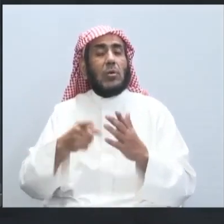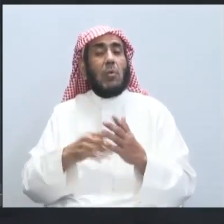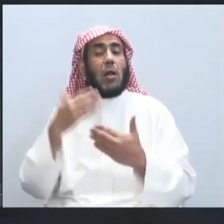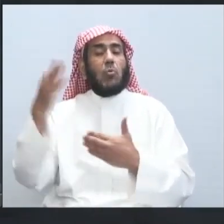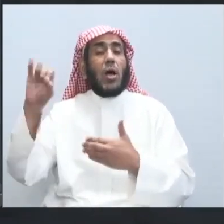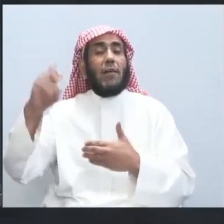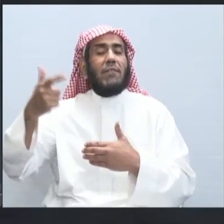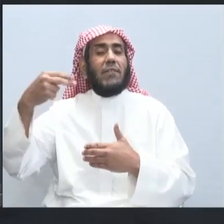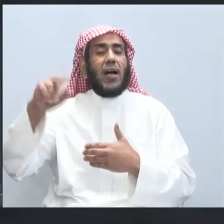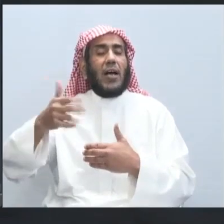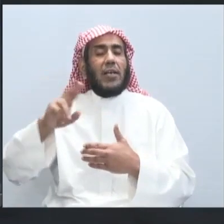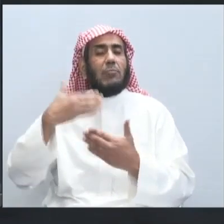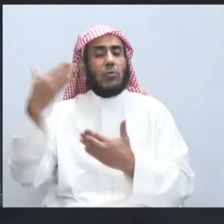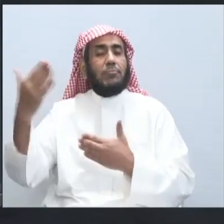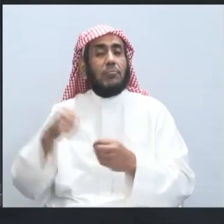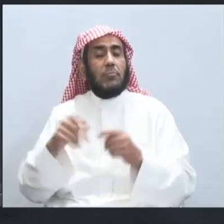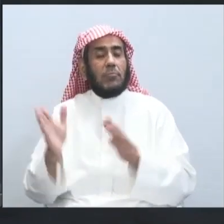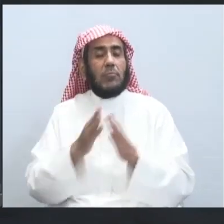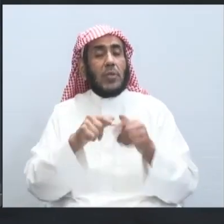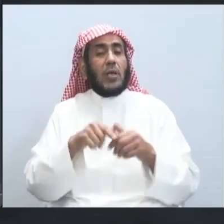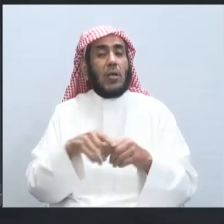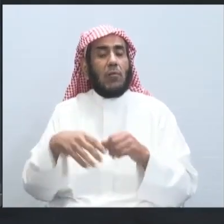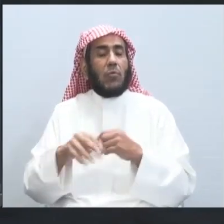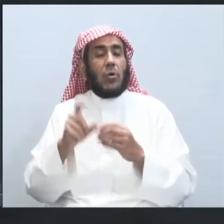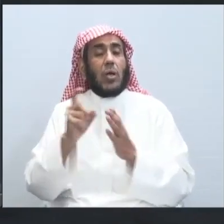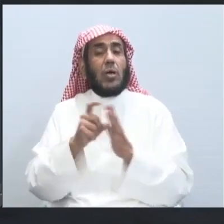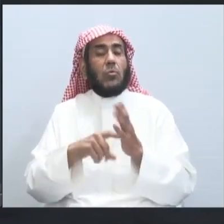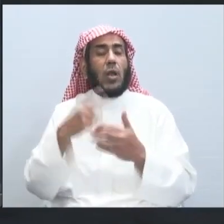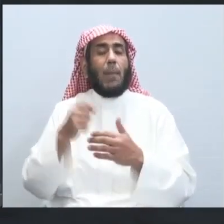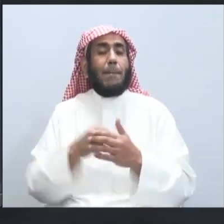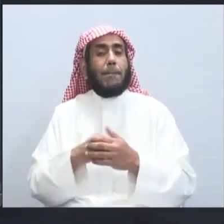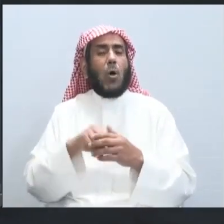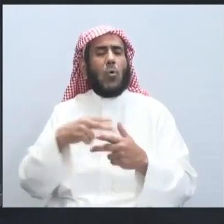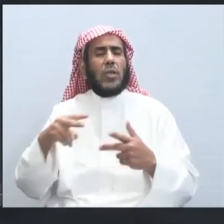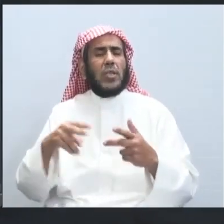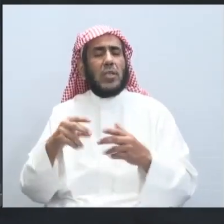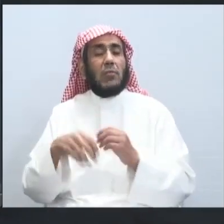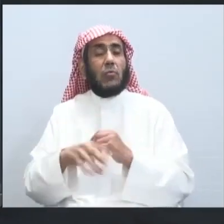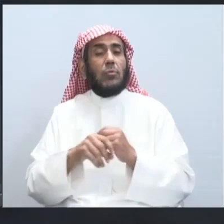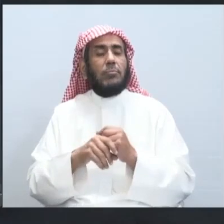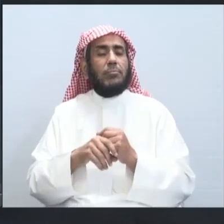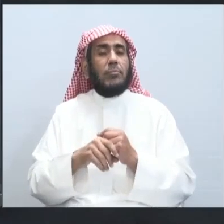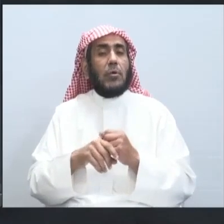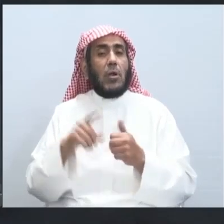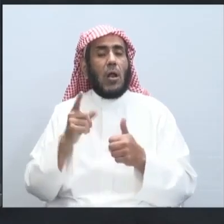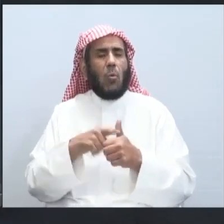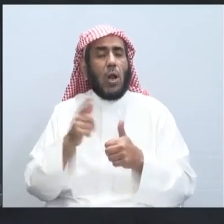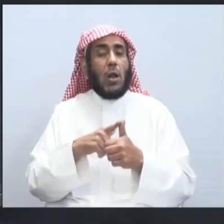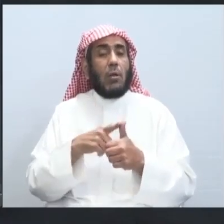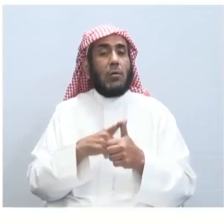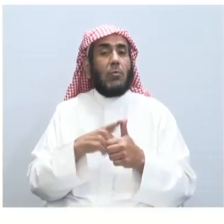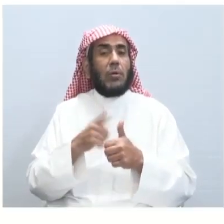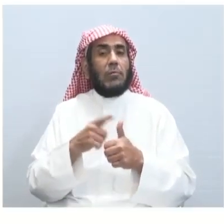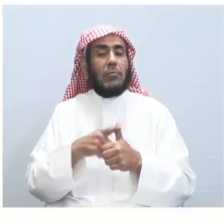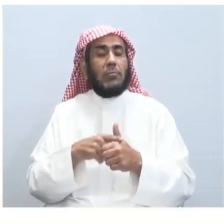المرافعات الان ننتقل الى الفروع القانون العام له عده فروع الفرع الاول منه